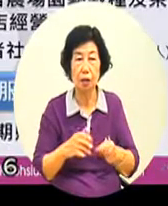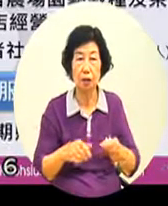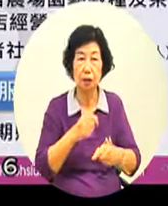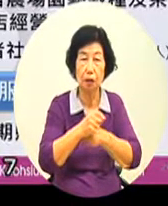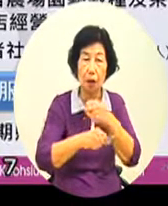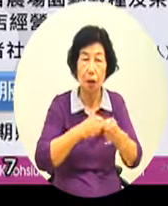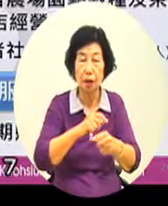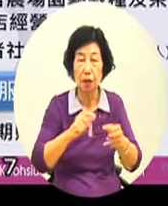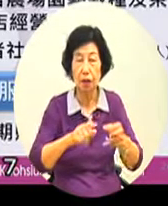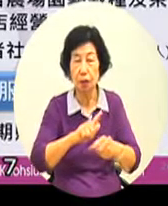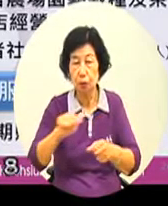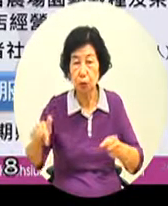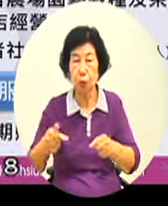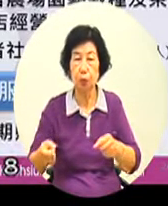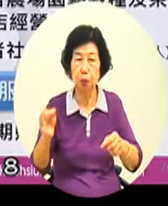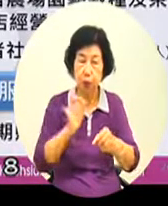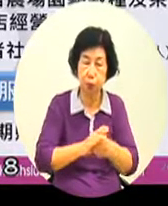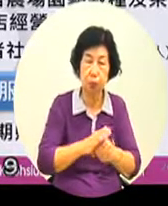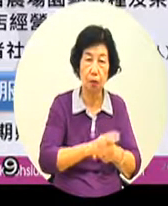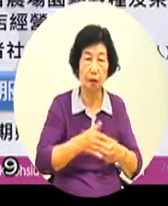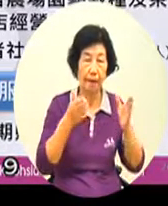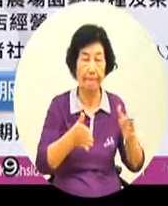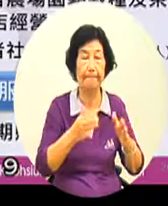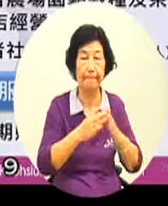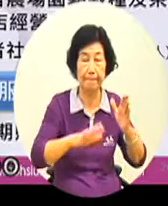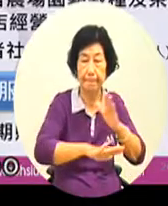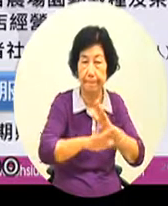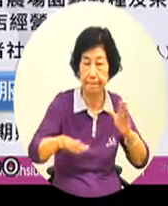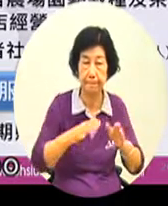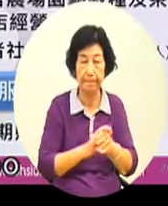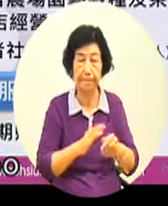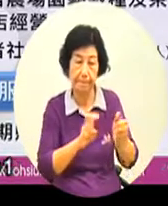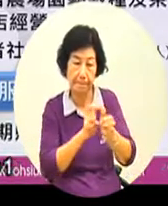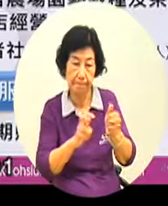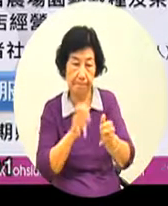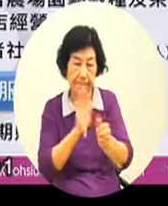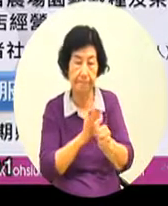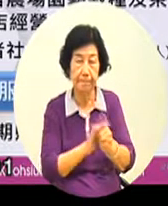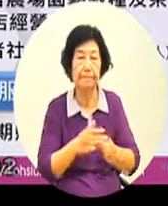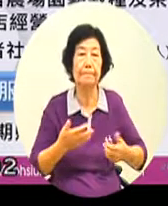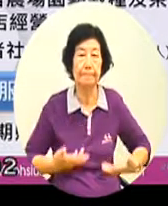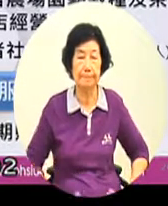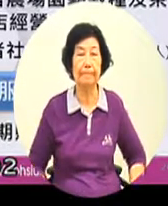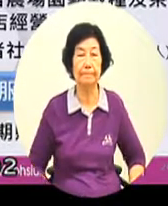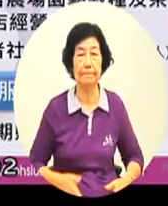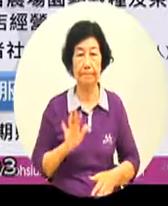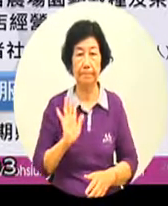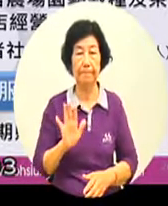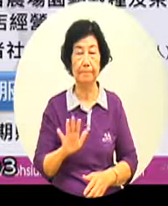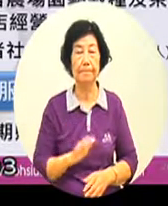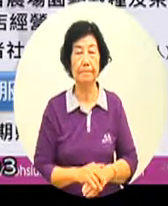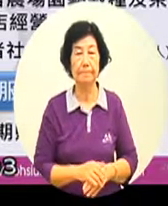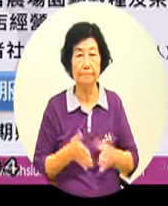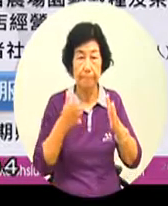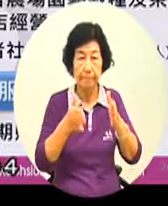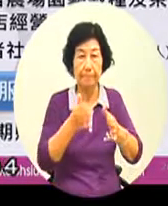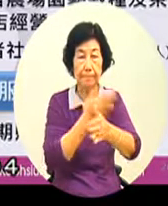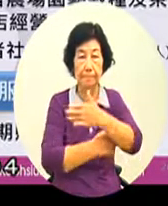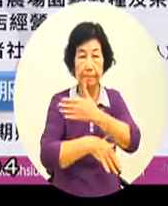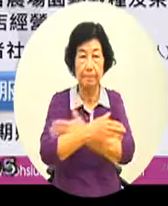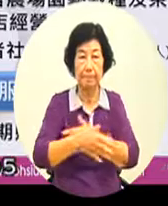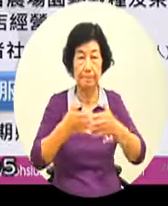服务，生活重建的服务，以及针对家庭照顾者的一些喘息的服务。那当然还有我们对于身心障碍者非常重